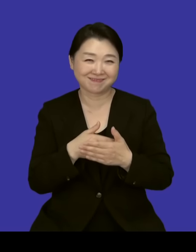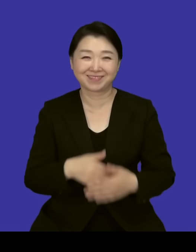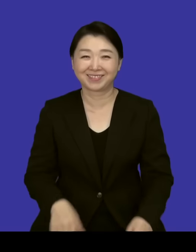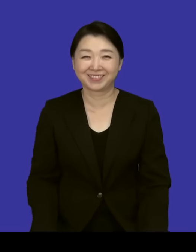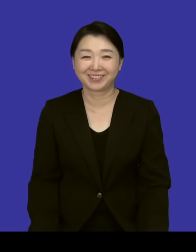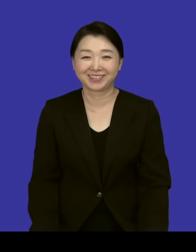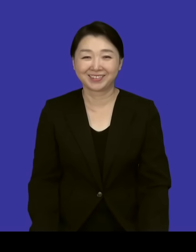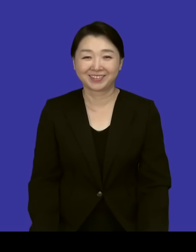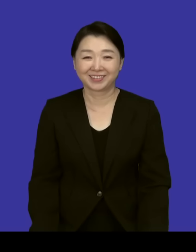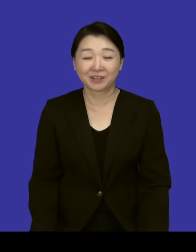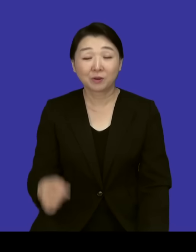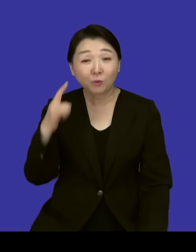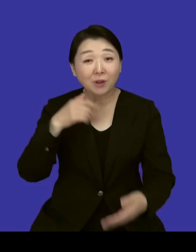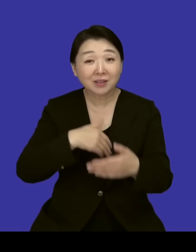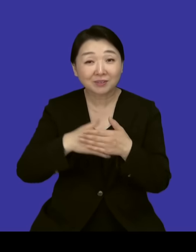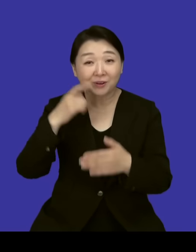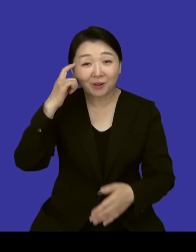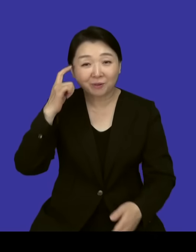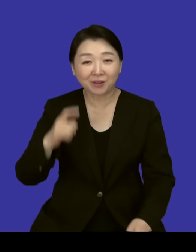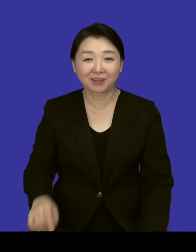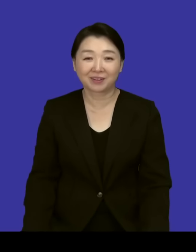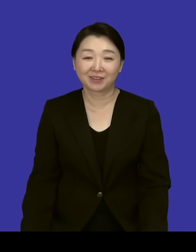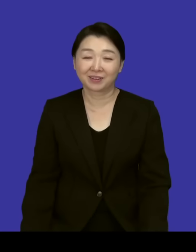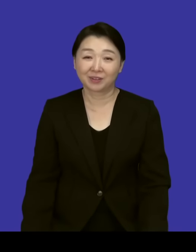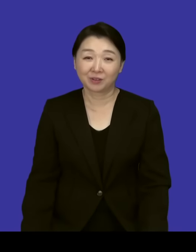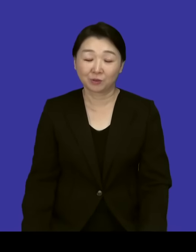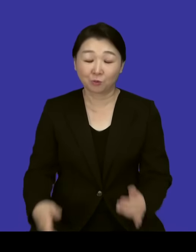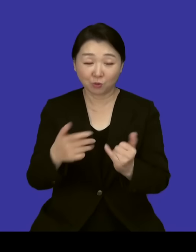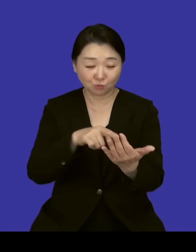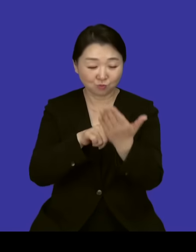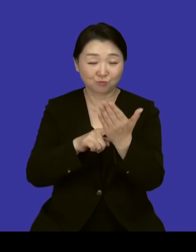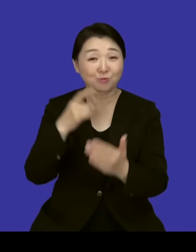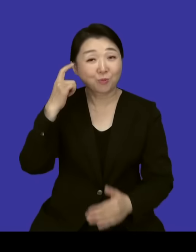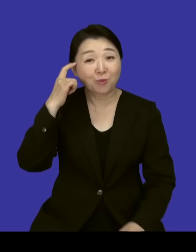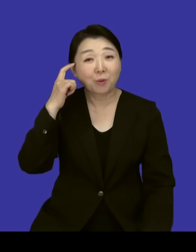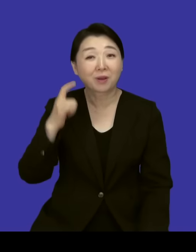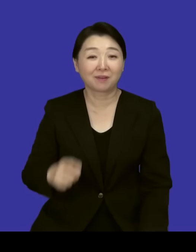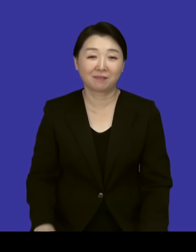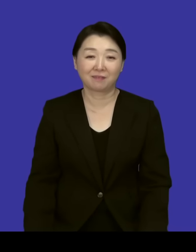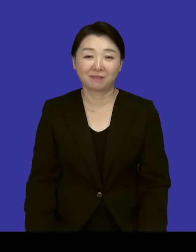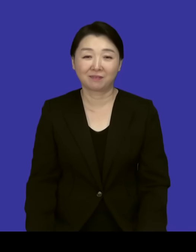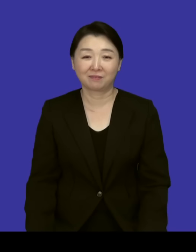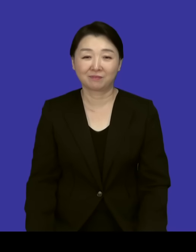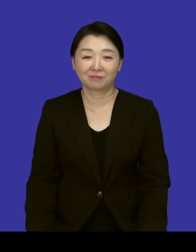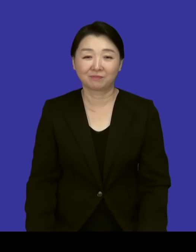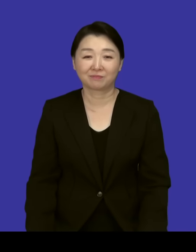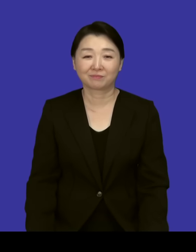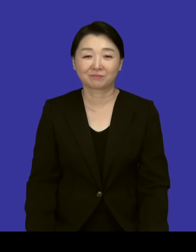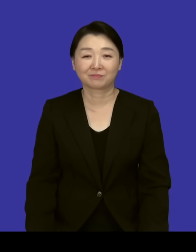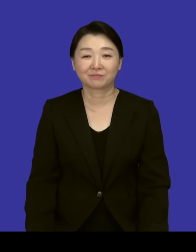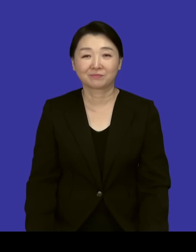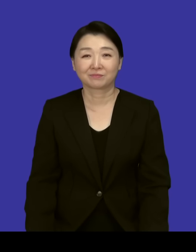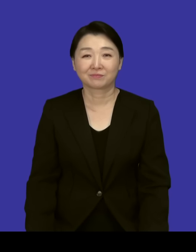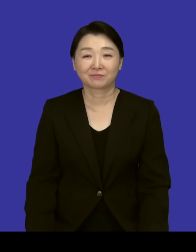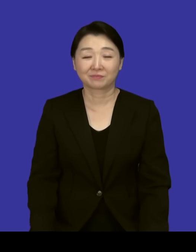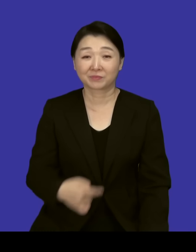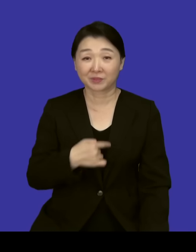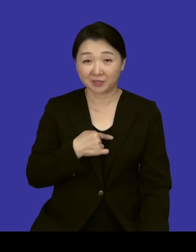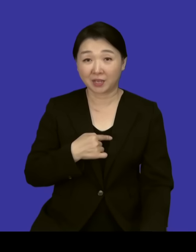아 잠깐 왜 본인이 이렇게 설레었고 네. 왜 알고리즘에 우리 배 대표님이 영상이 많이 뜨는지 좀 본인이 왜 그런 거예요? 저도